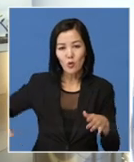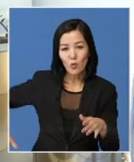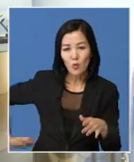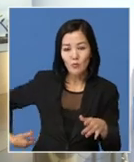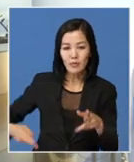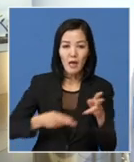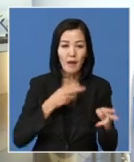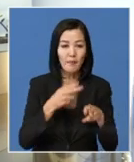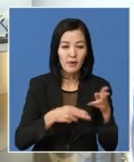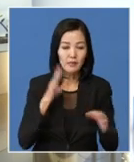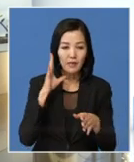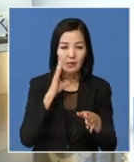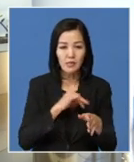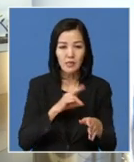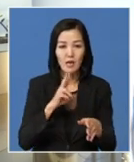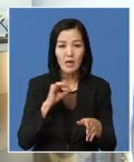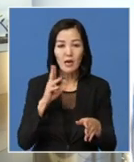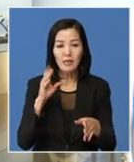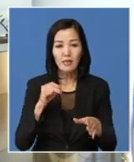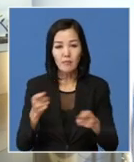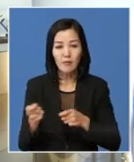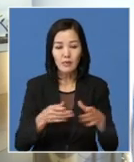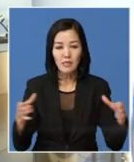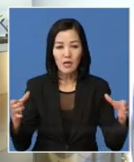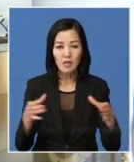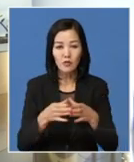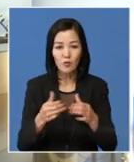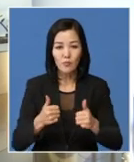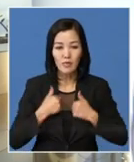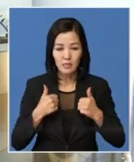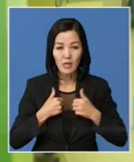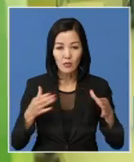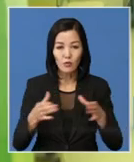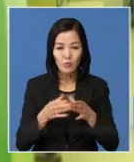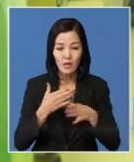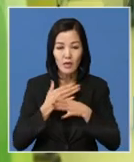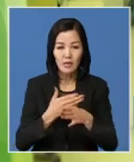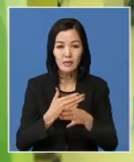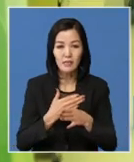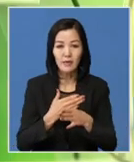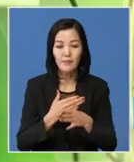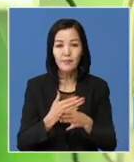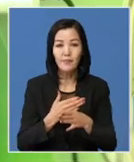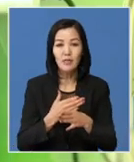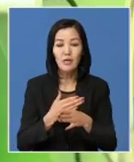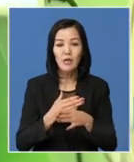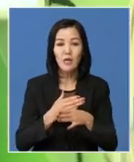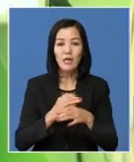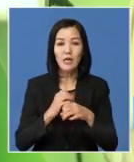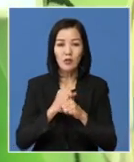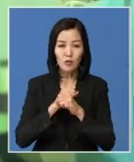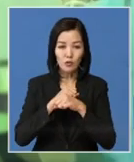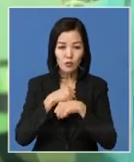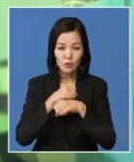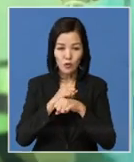операциялар жасалады. Бұл Анарбек Монголханұлы бастаған шығармашылық ынталы топтың арқасы. Іс жүзінде сүйектің кез келген түріне ота